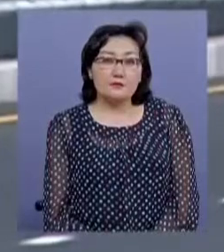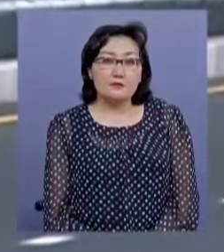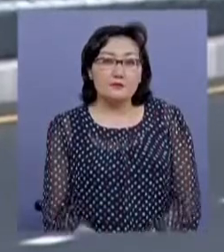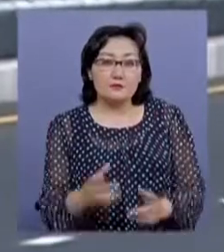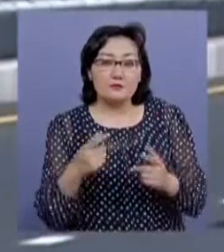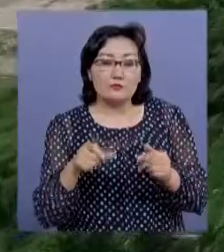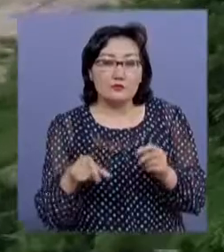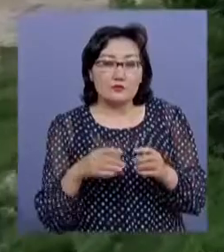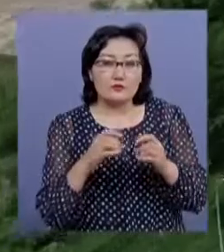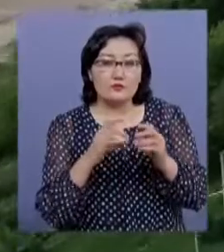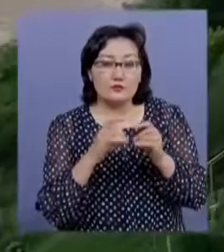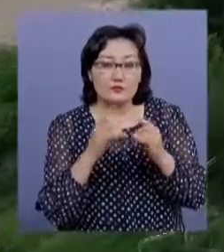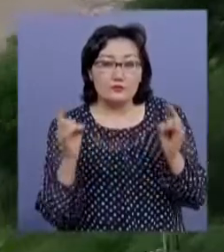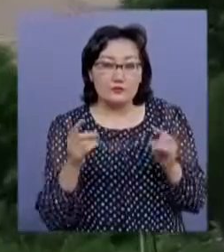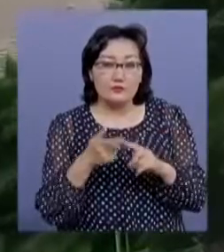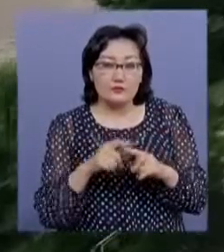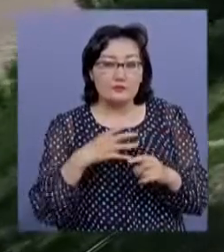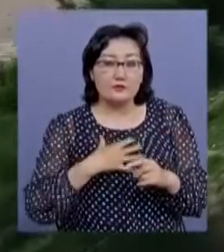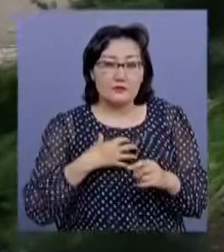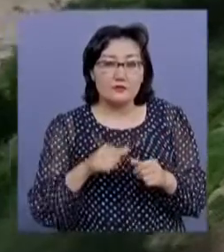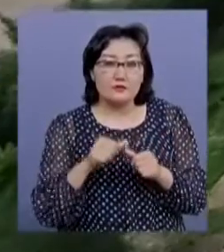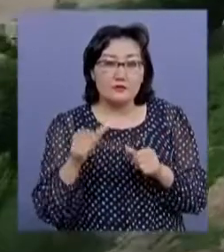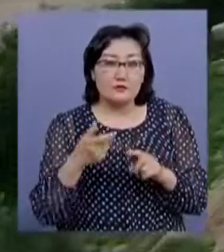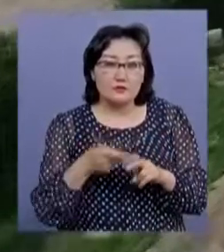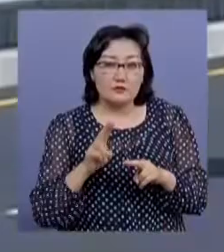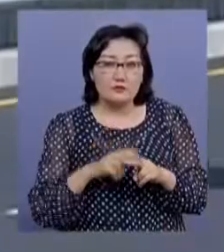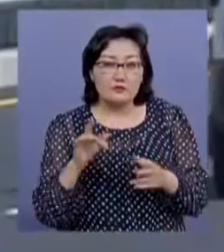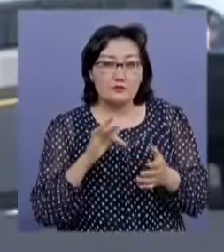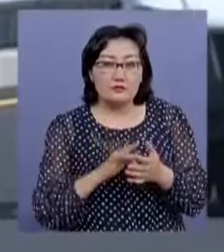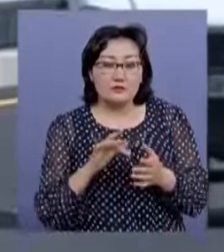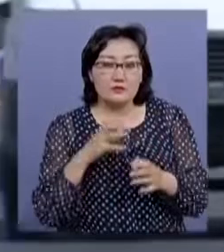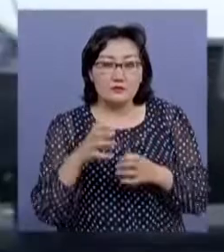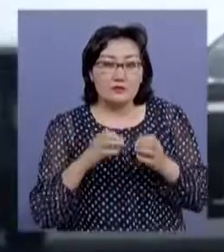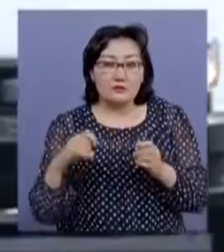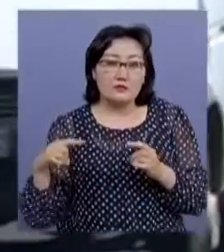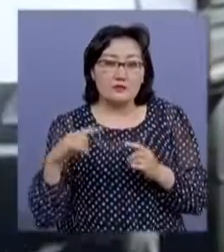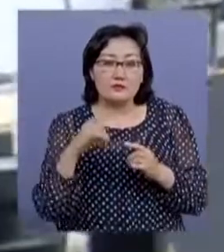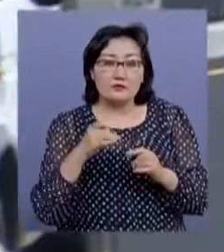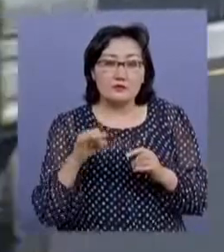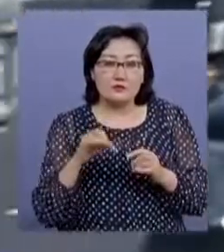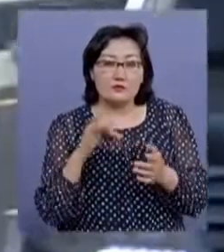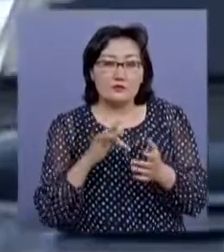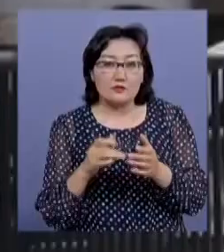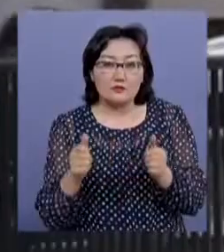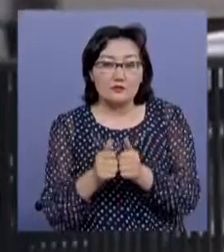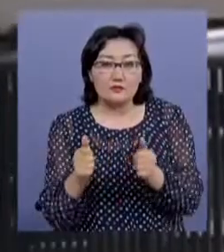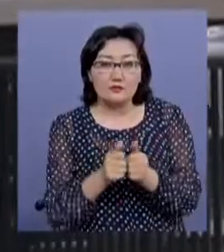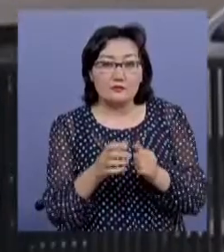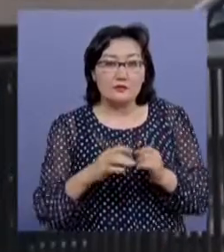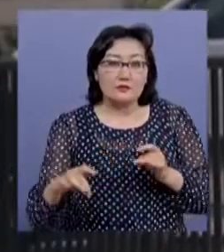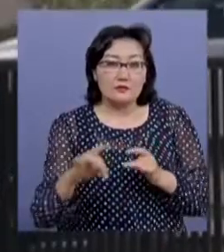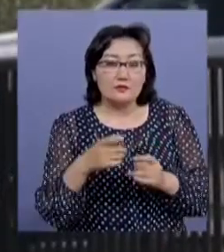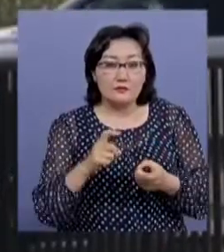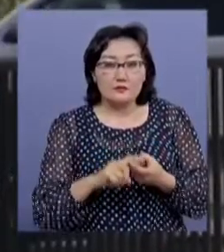Бұл жолайрықтың Алматы үшін маңыздылығы ерекше. Өйткен ол орталықты халықаралық әуежаймен және қалаға жақын орналасқан елді